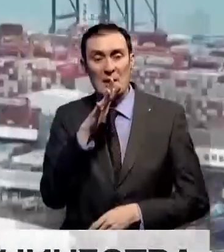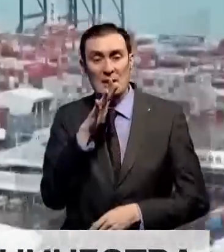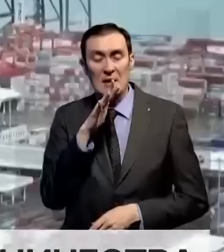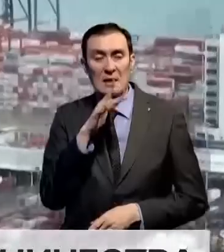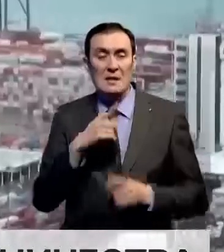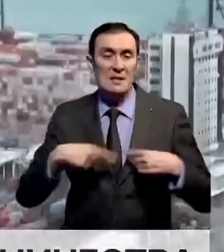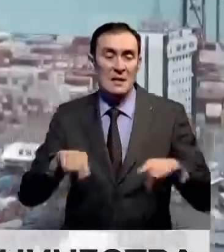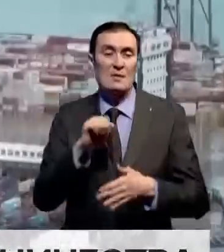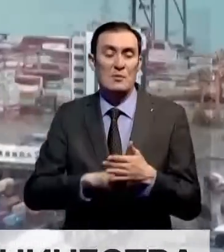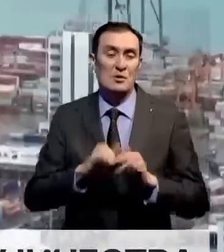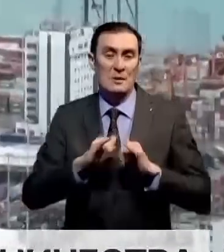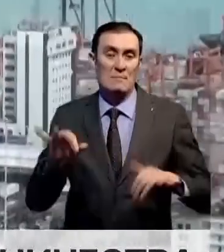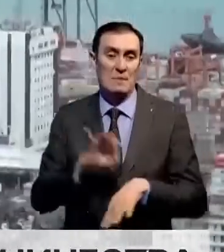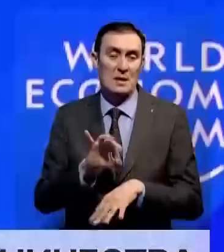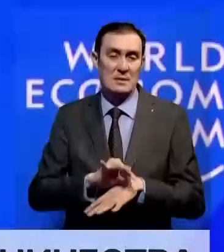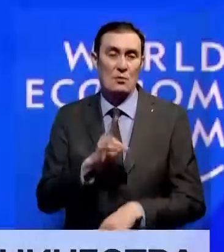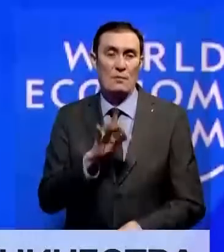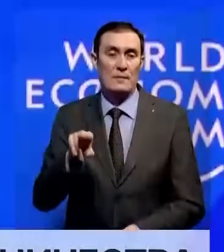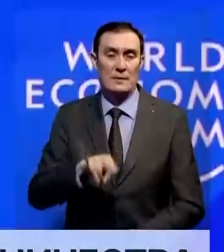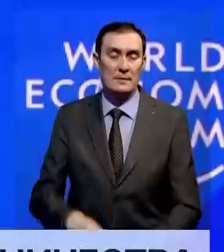изоляции, вызванной